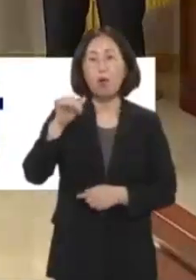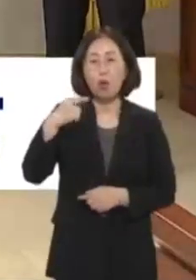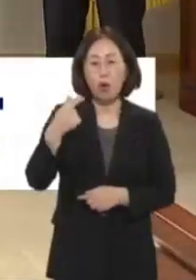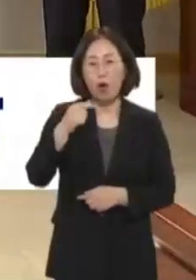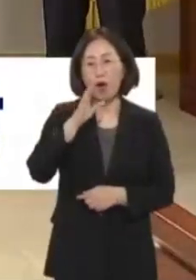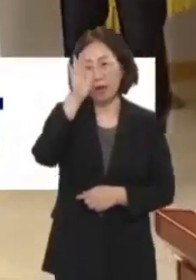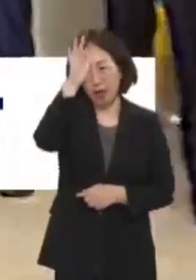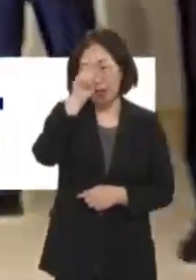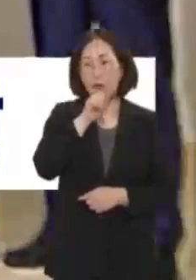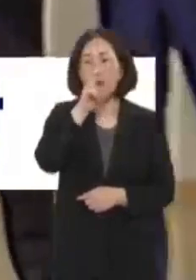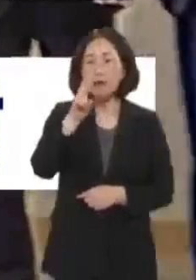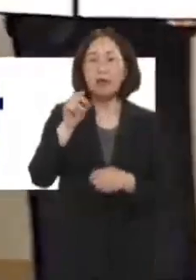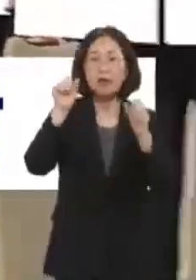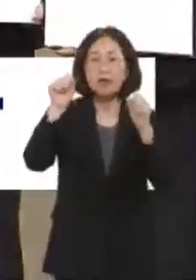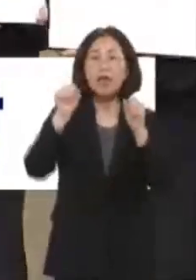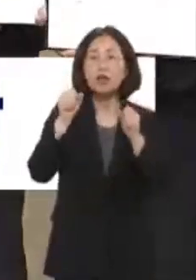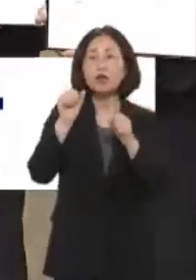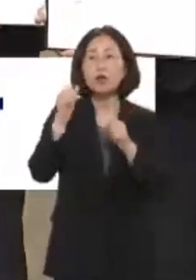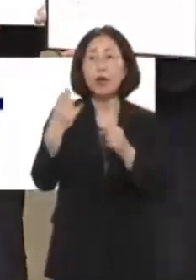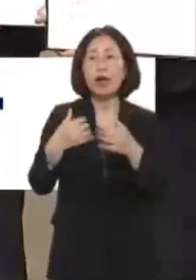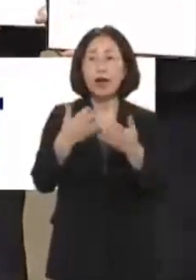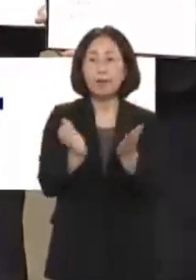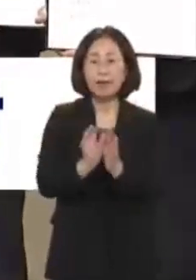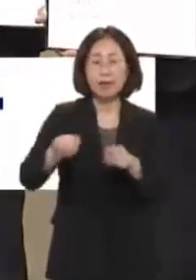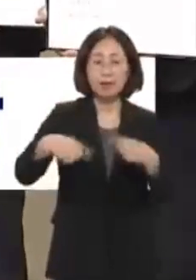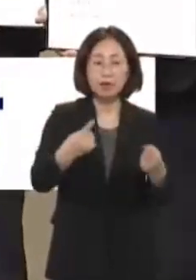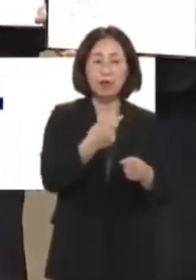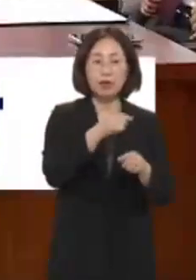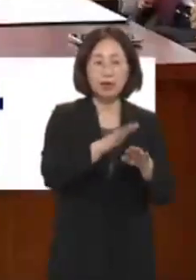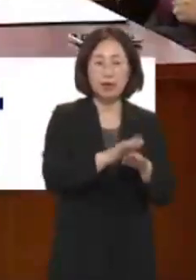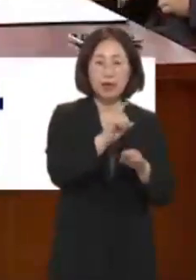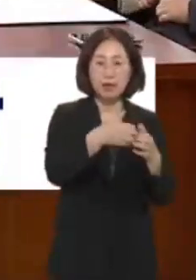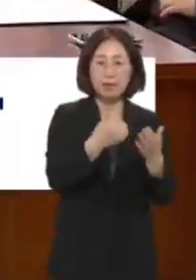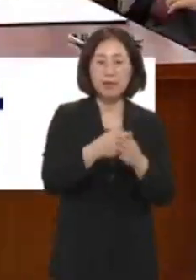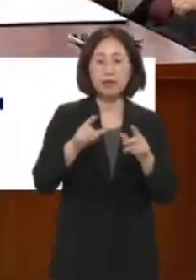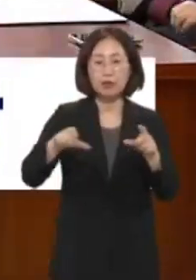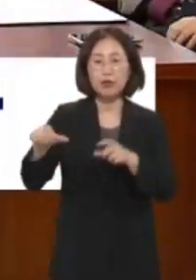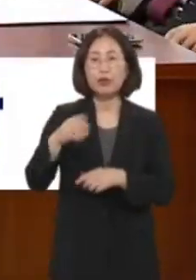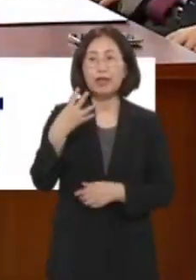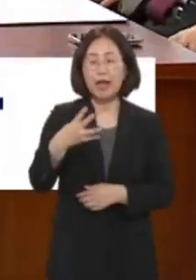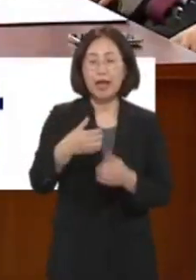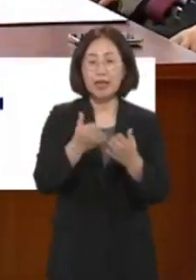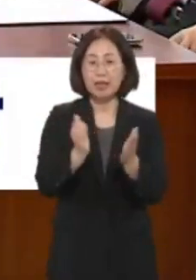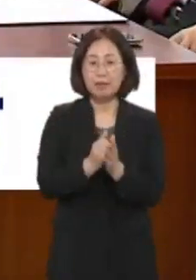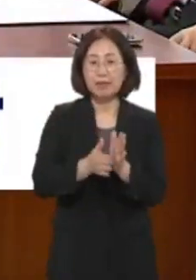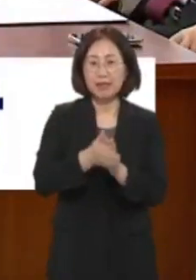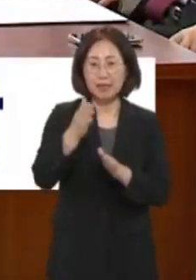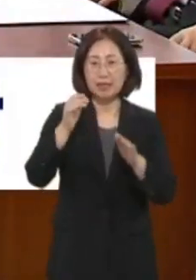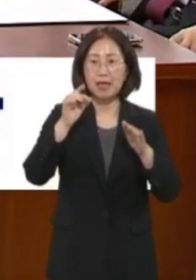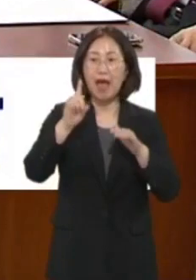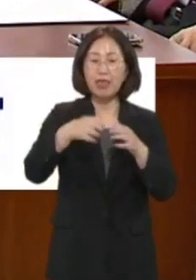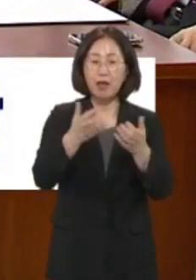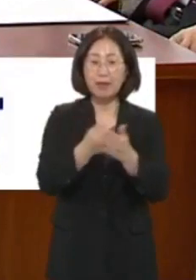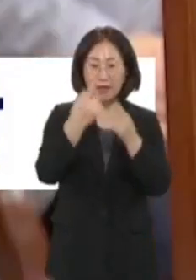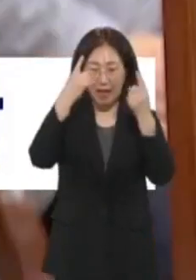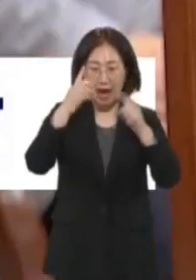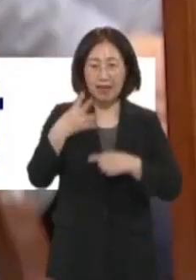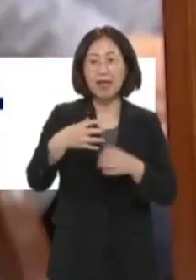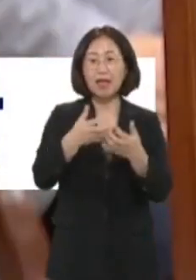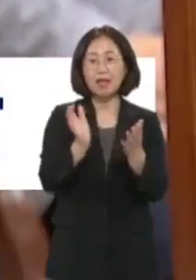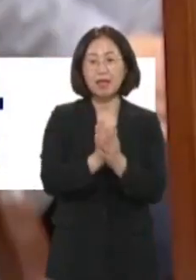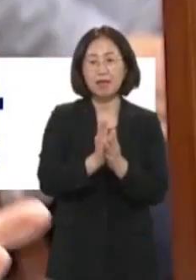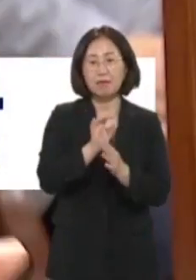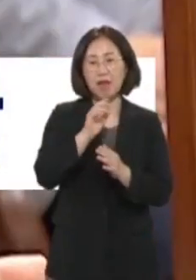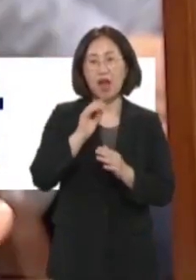대전시 체육회가 참여했으며 대전시 한계팀과 자치구 내게 팀 시체육회 한계팀 대학 4개 팀